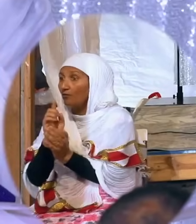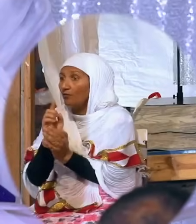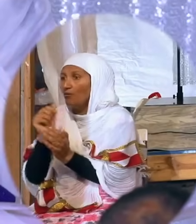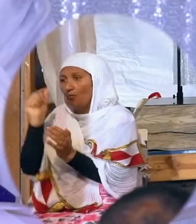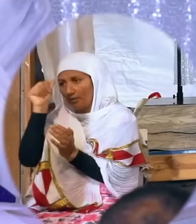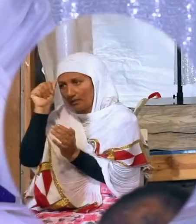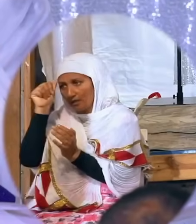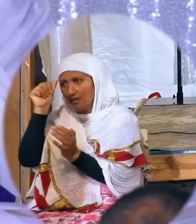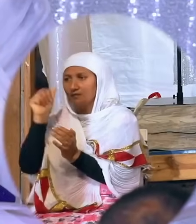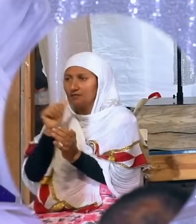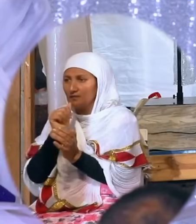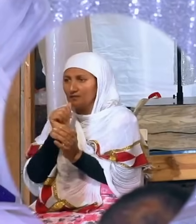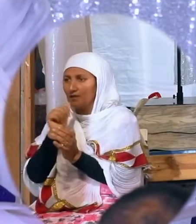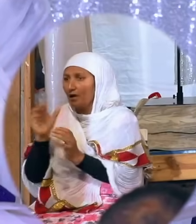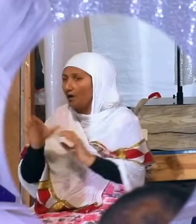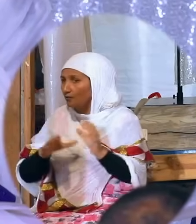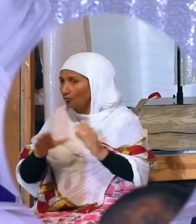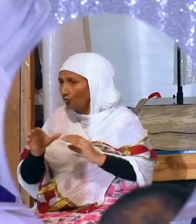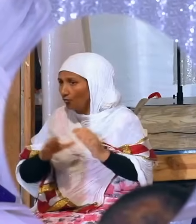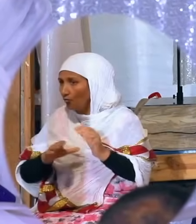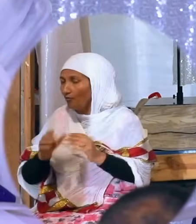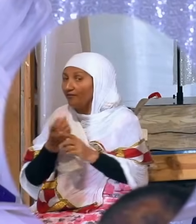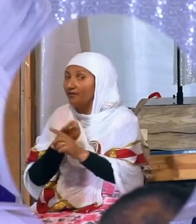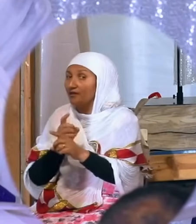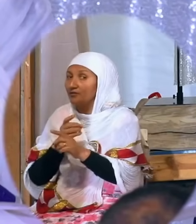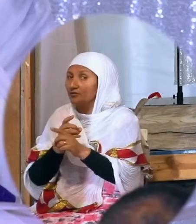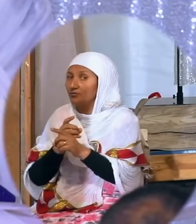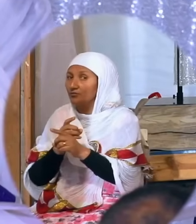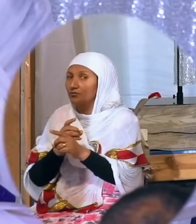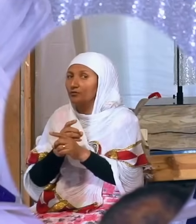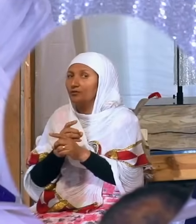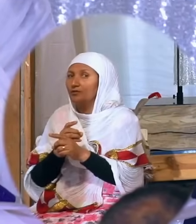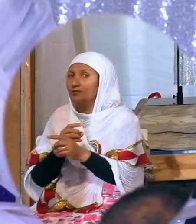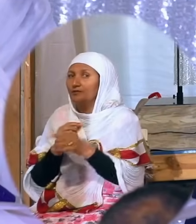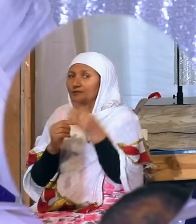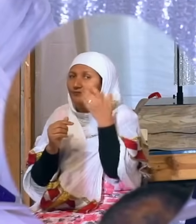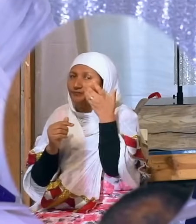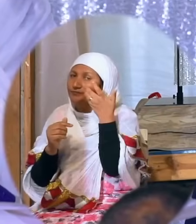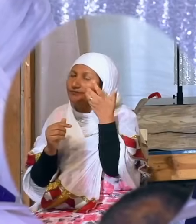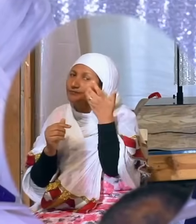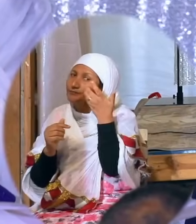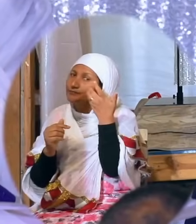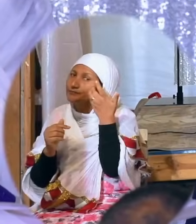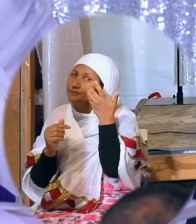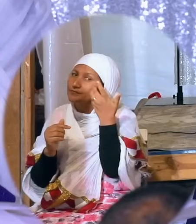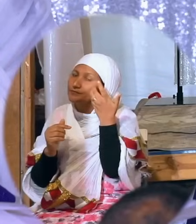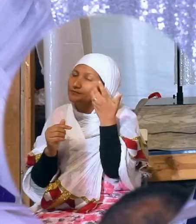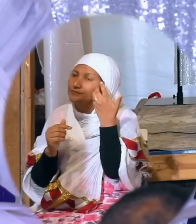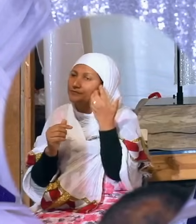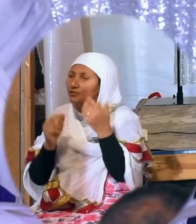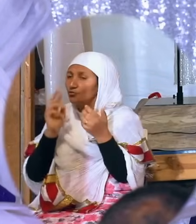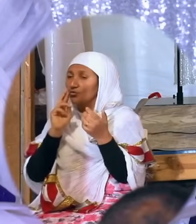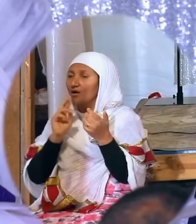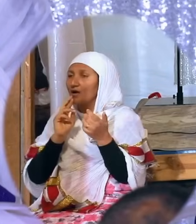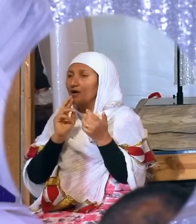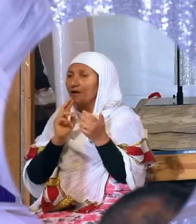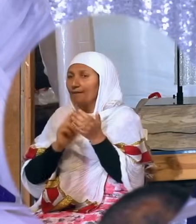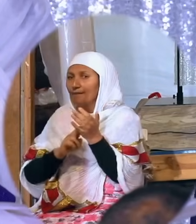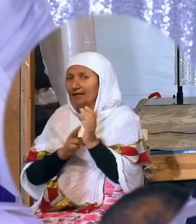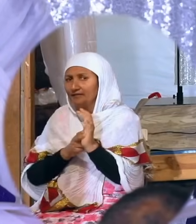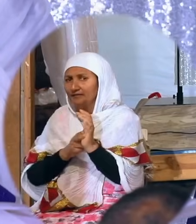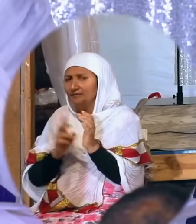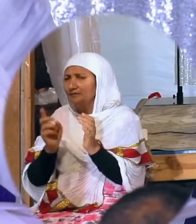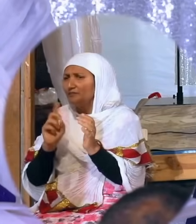ሴት ወንድና ሴት አድርጎ ፈጠራቸው። እንግዲህ ጾታ ማለት ምን ማለት ነው? ጾታ እንዴት